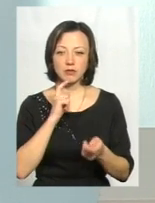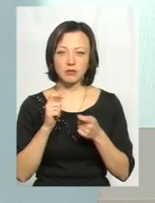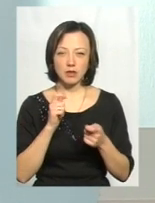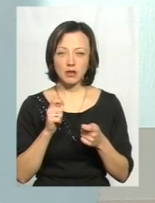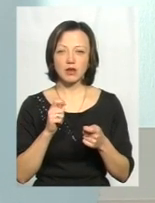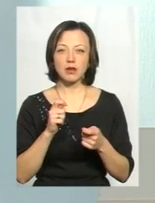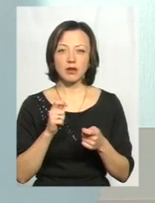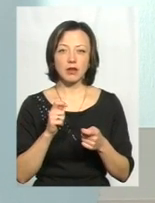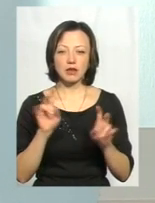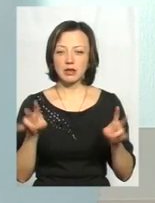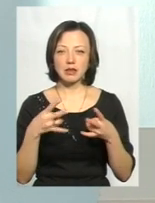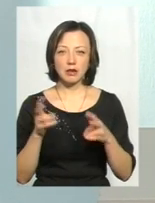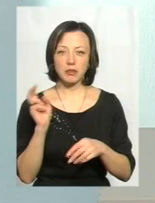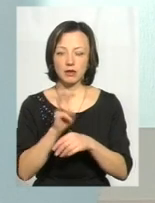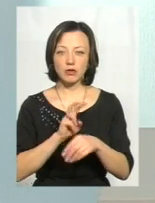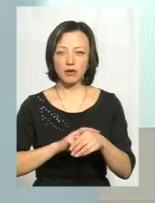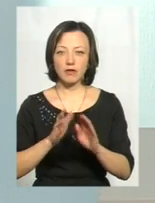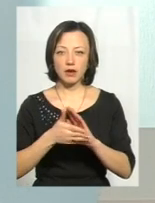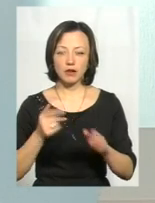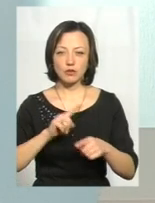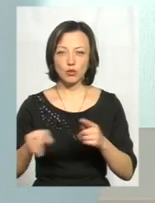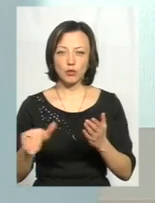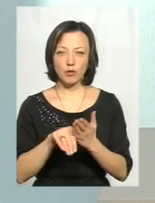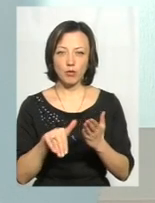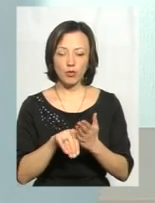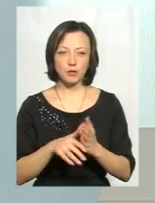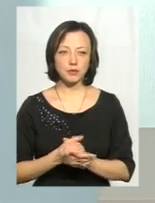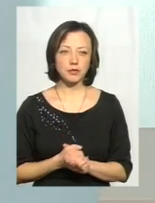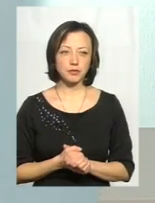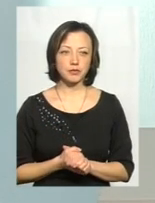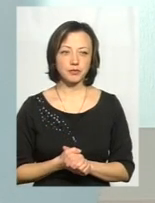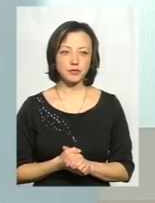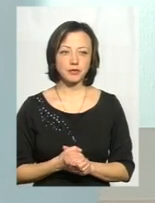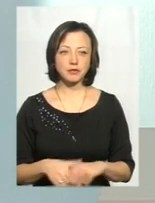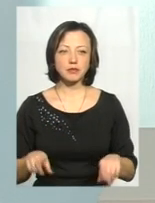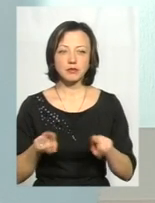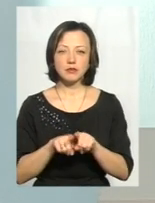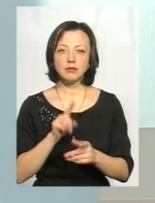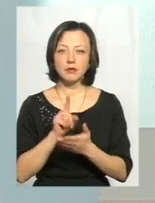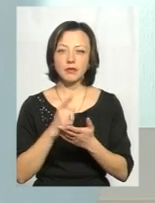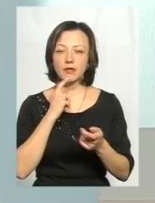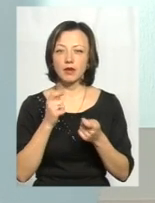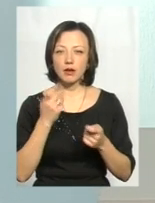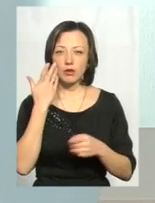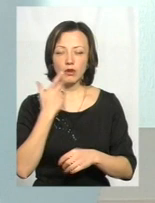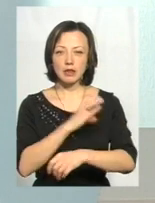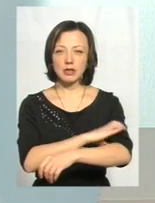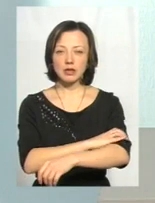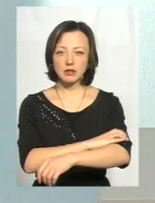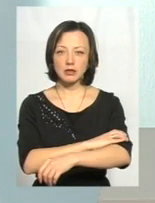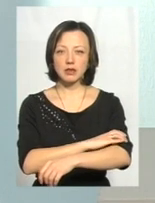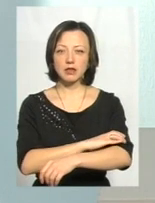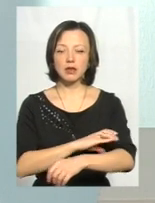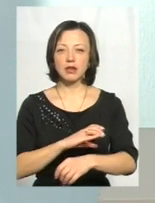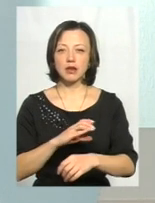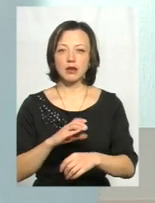тоді, звісно, вже нікуди не треба йти, а викликати швидку допомогу. Також вона повинна насторожитися, коли тиск, цифри